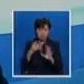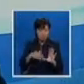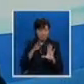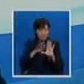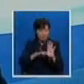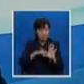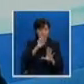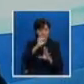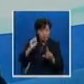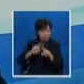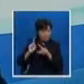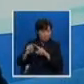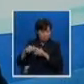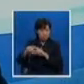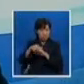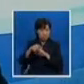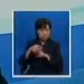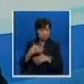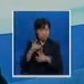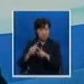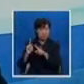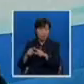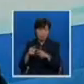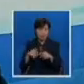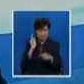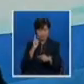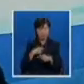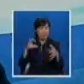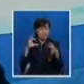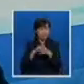แข่งขันกันอย่างเสรีอย่างที่ควรจะเป็นในสังคมประชาธิปไตยอย่างนี้เป็นต้น